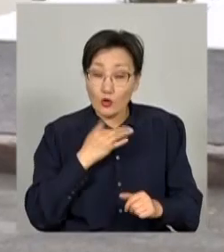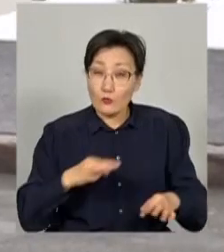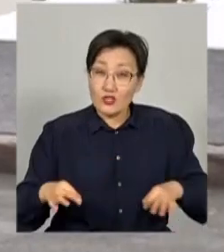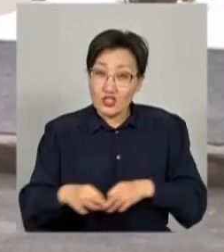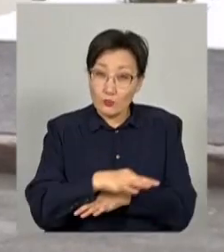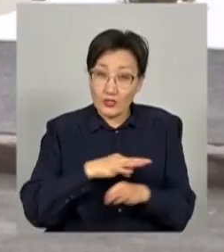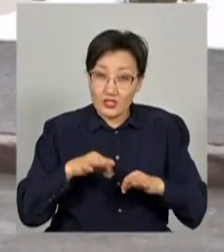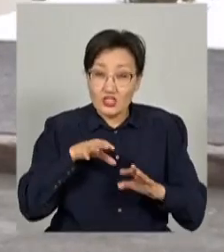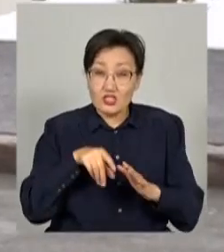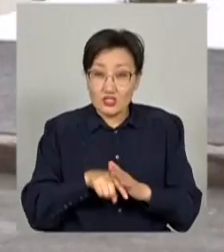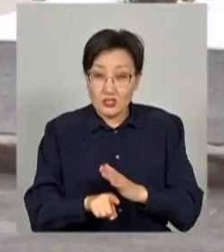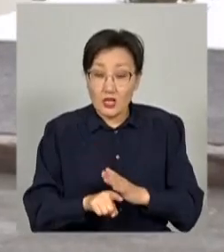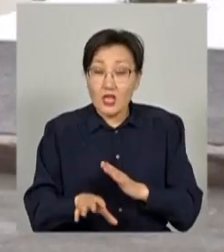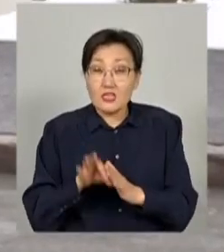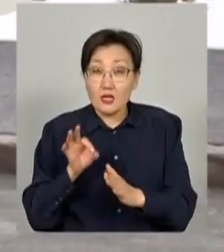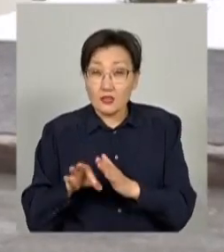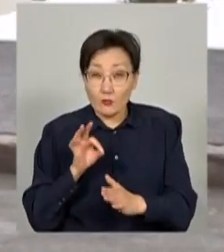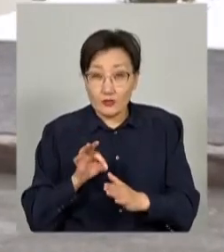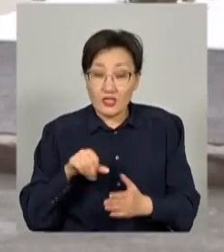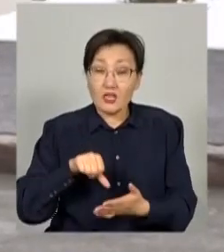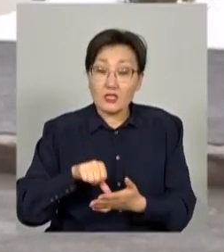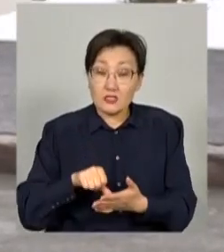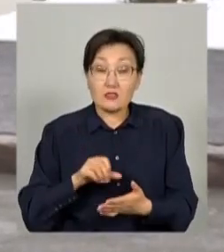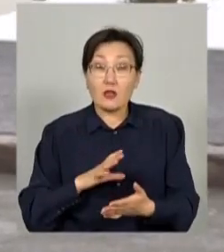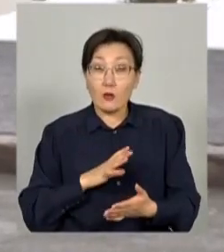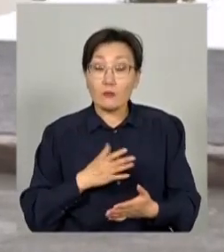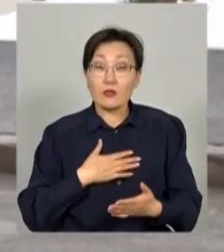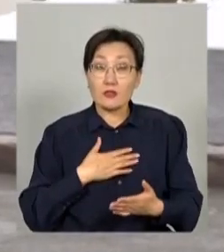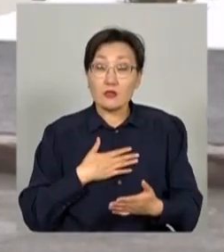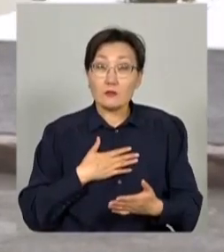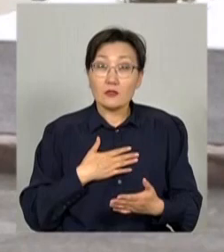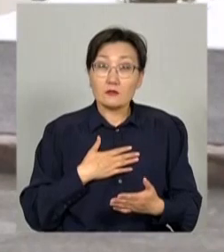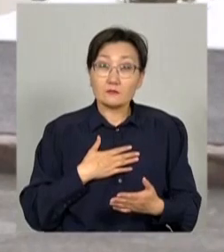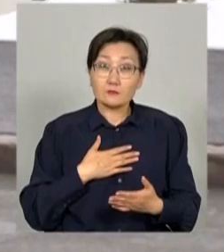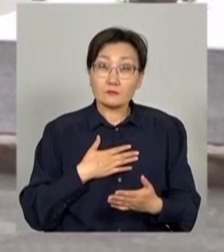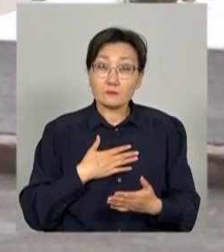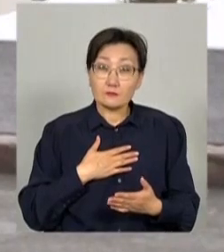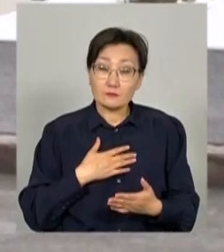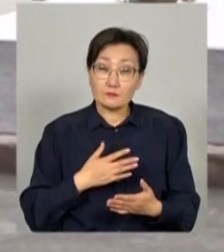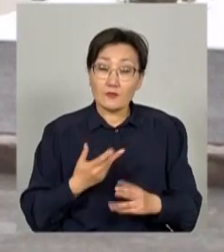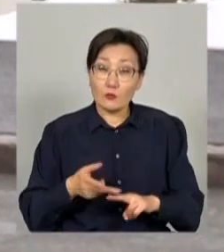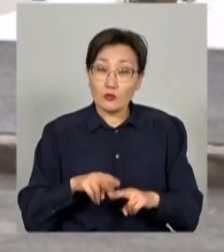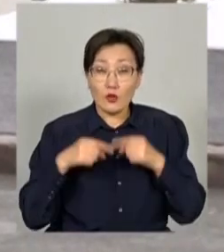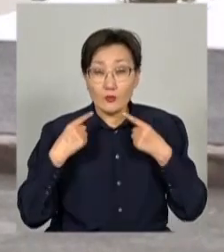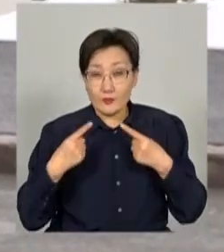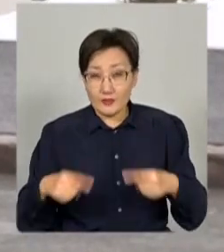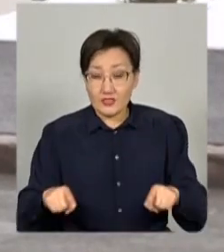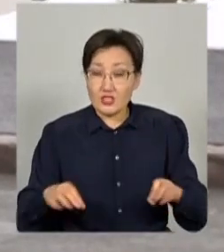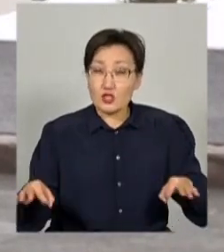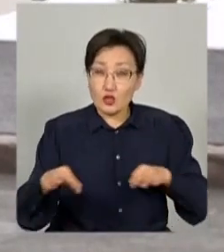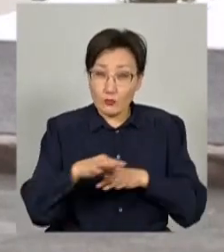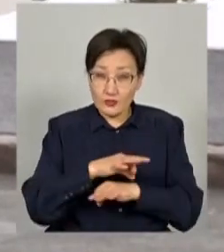ішінен таңдап алуға қатынасқан адам ретінде бұл басқа